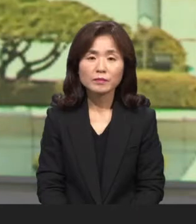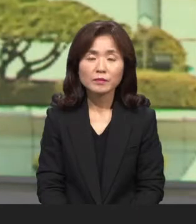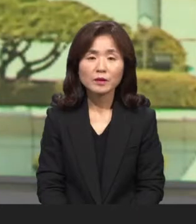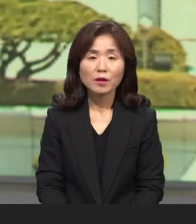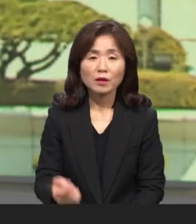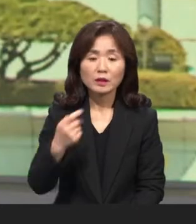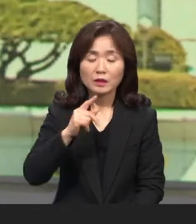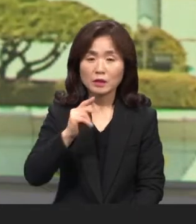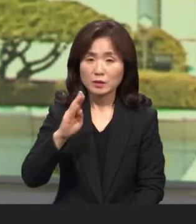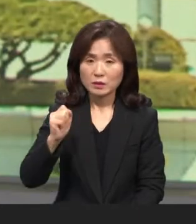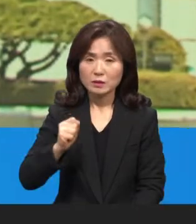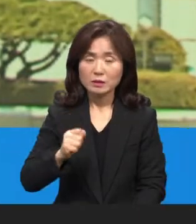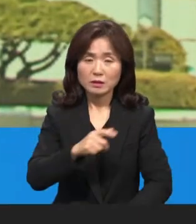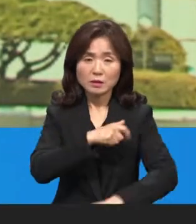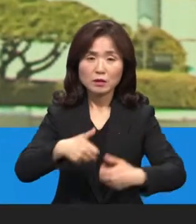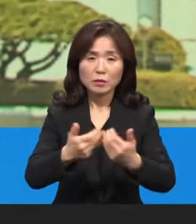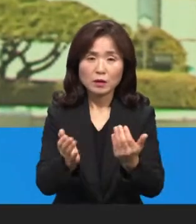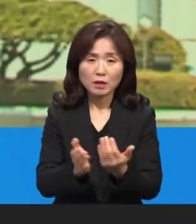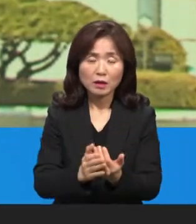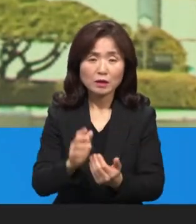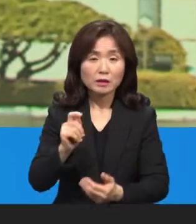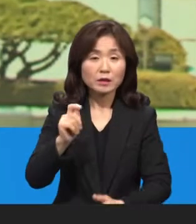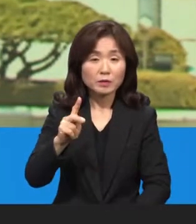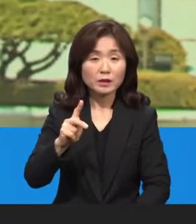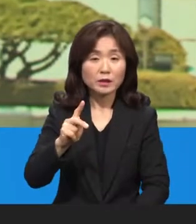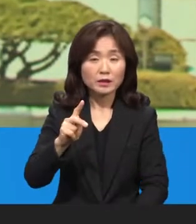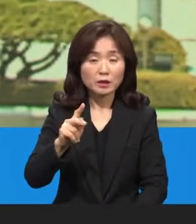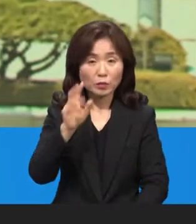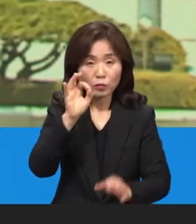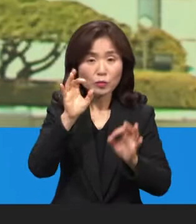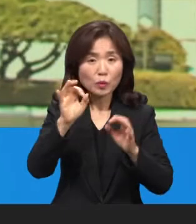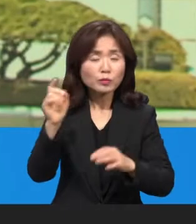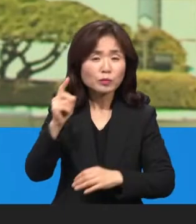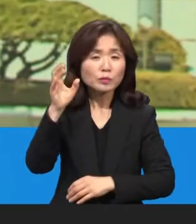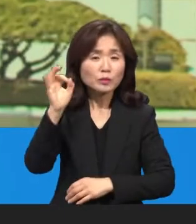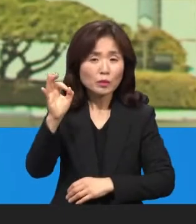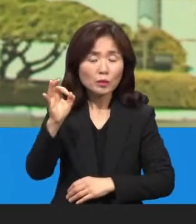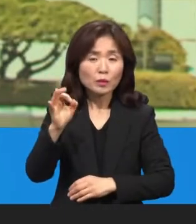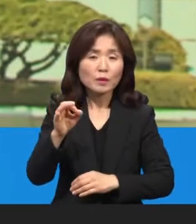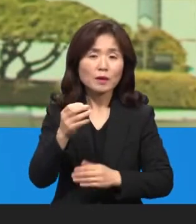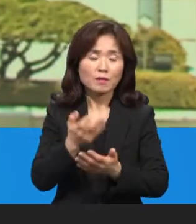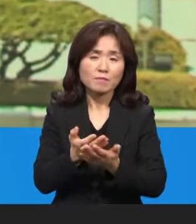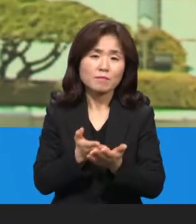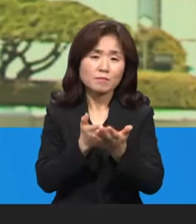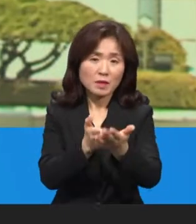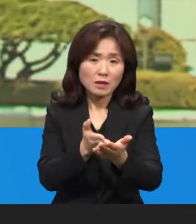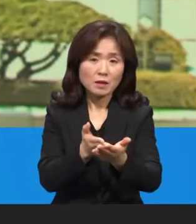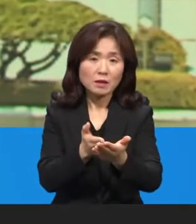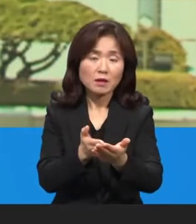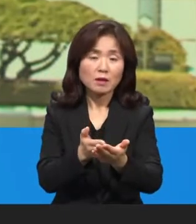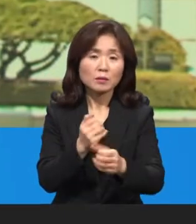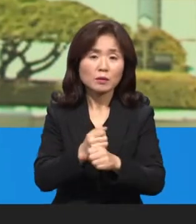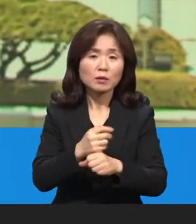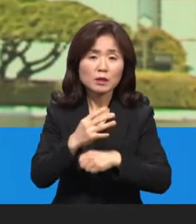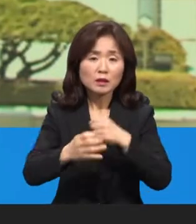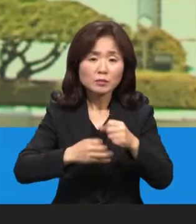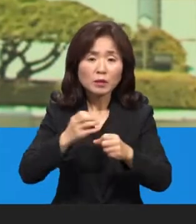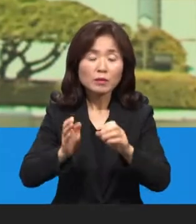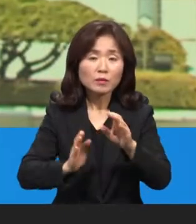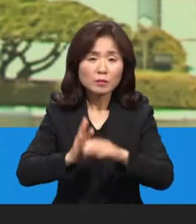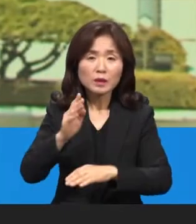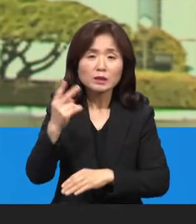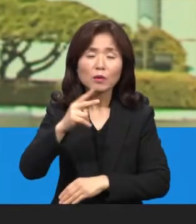네 어제 kbs 이사회가 수신료 조정안을 안건으로 상정 하면서 40 년 넘게 2500원으로 동결 돼 있었던